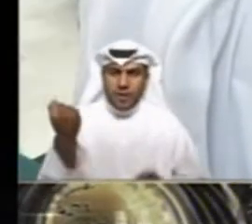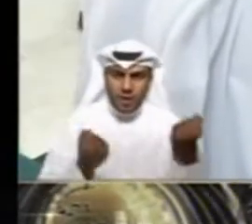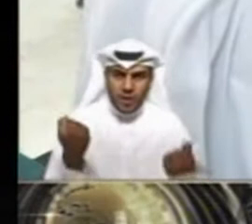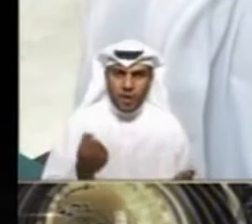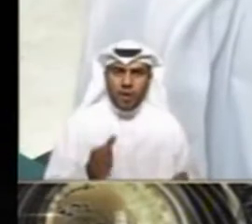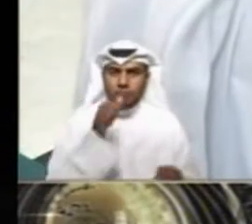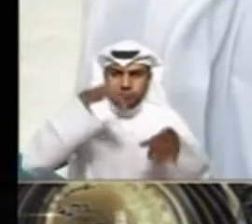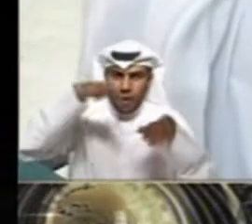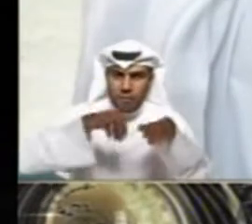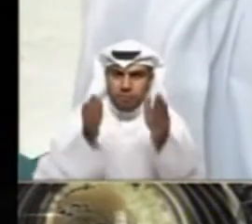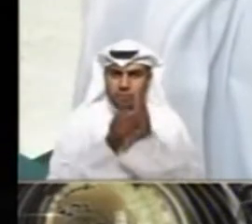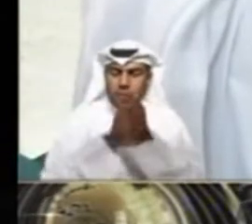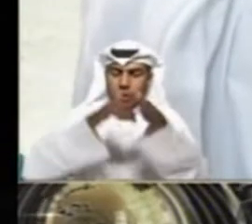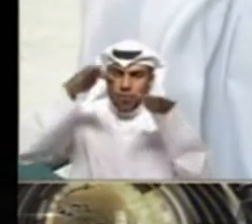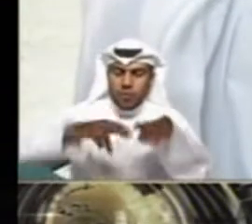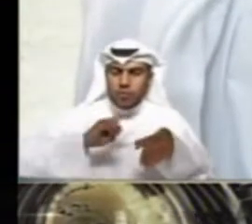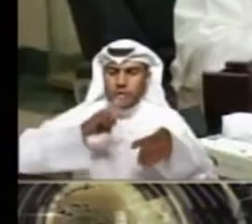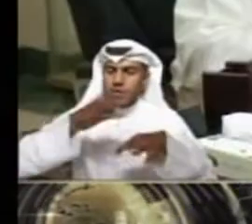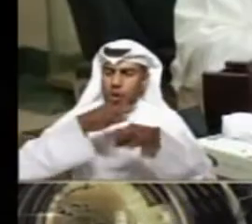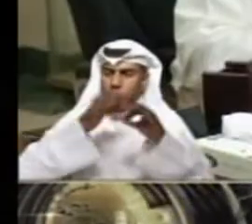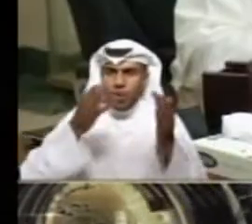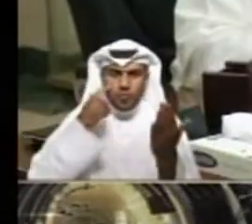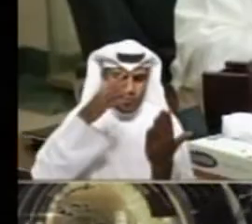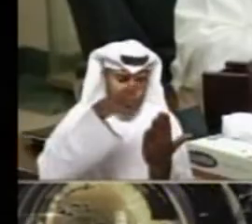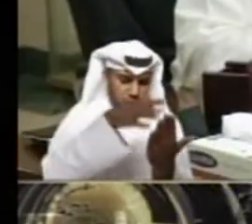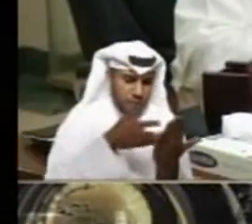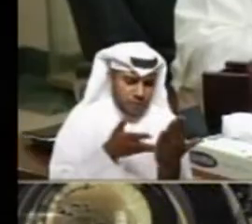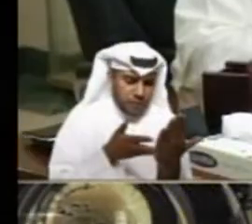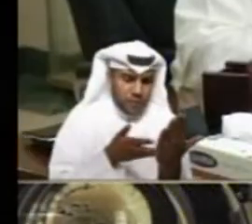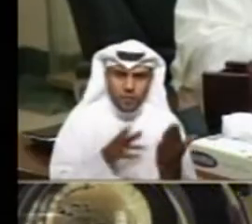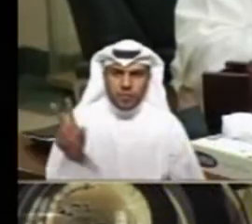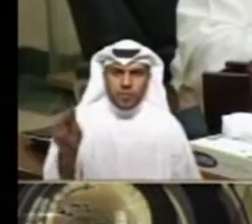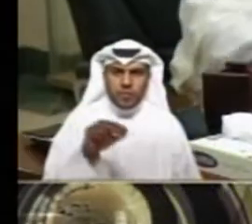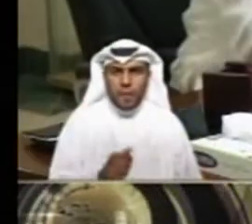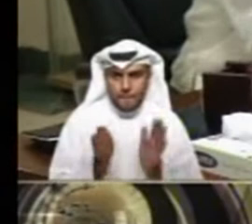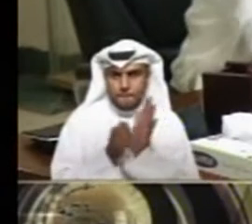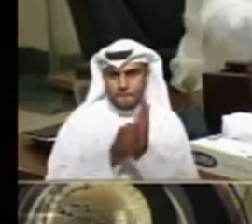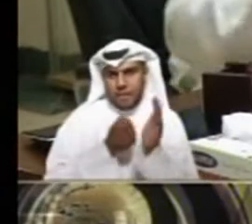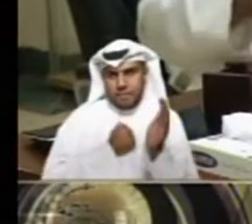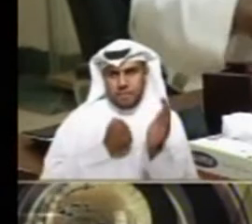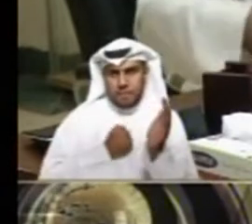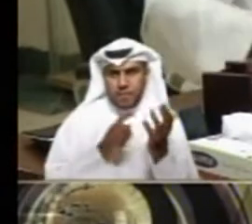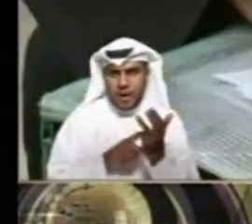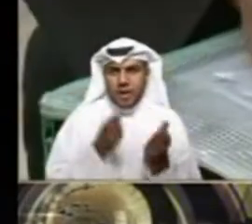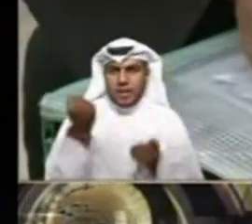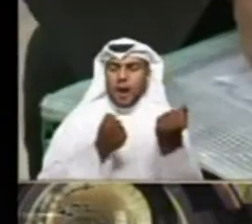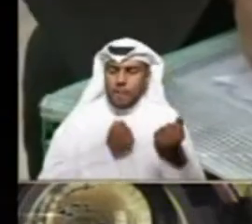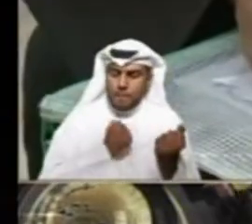بالنماذج التي تم إعدادها والمستندات الثبوتية مثل ملكية المنزل وملكية